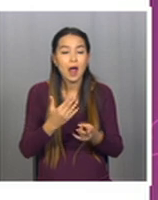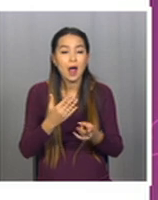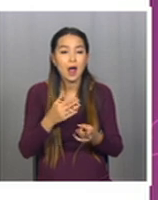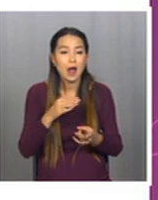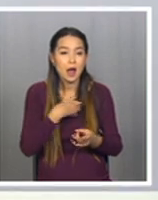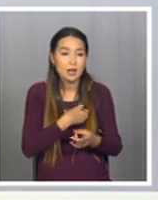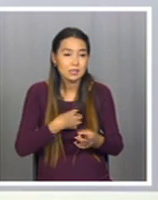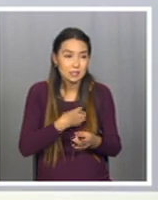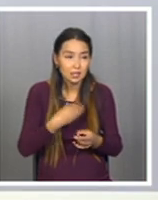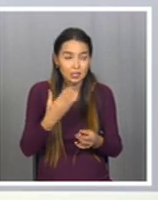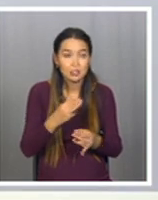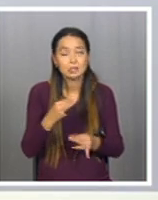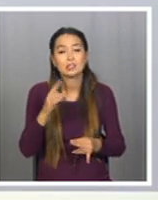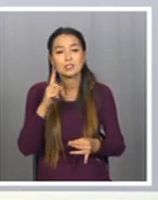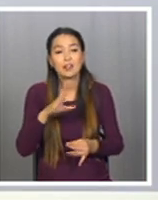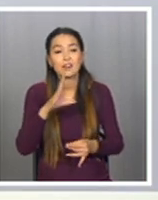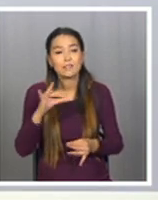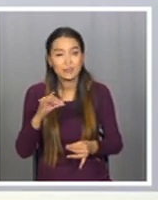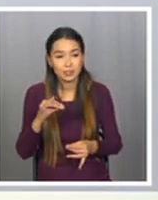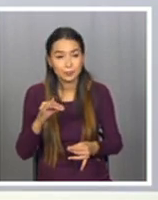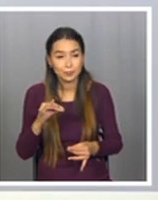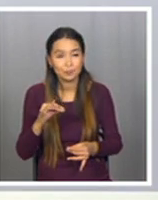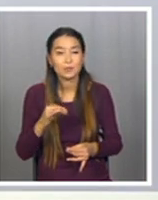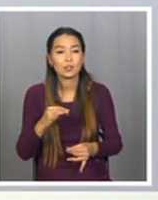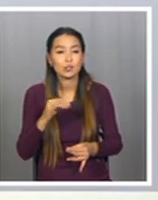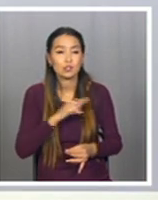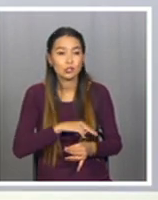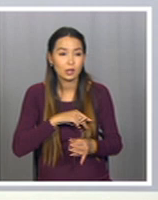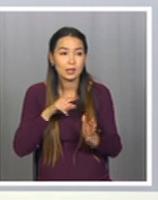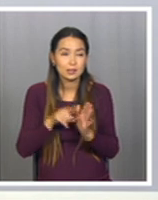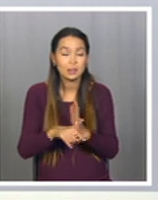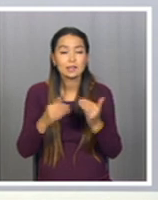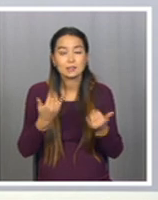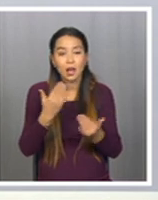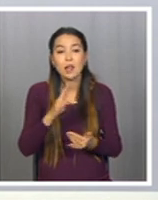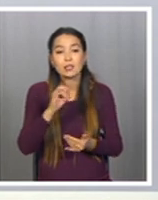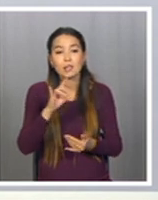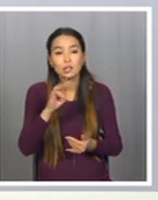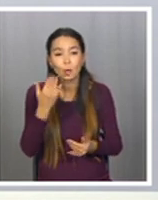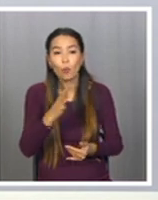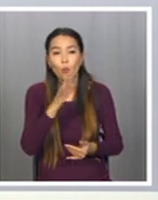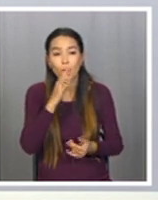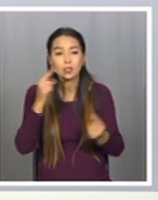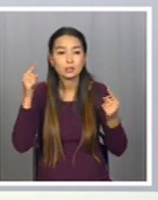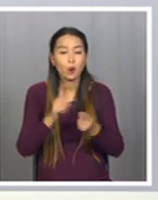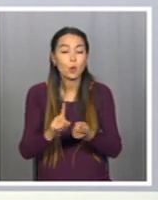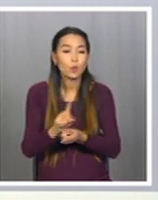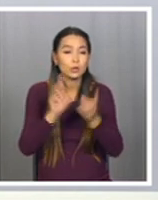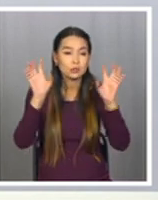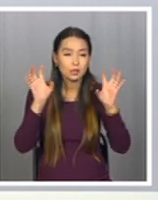жиілікті. Енді жалпы жағдайдағы кернеудің уақытқа тәуелділігінің өзгеру заңдылығын